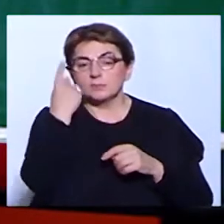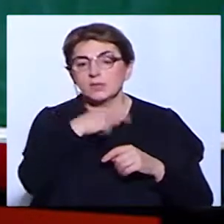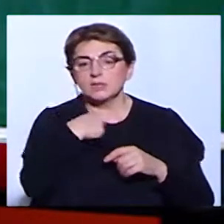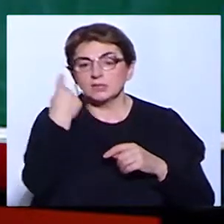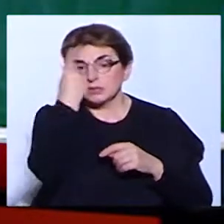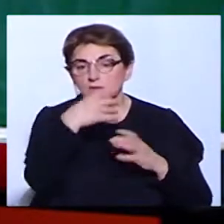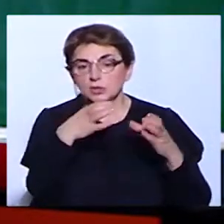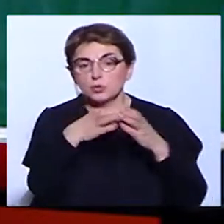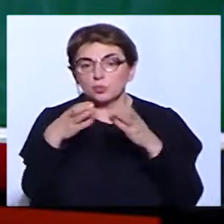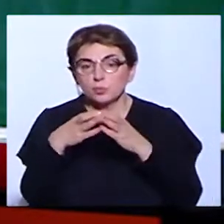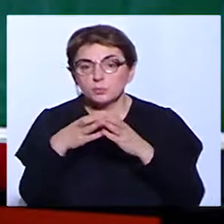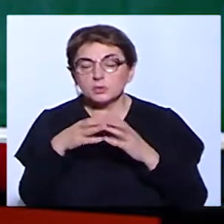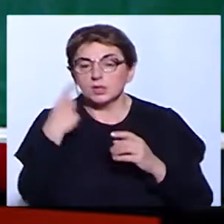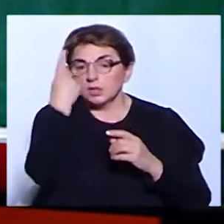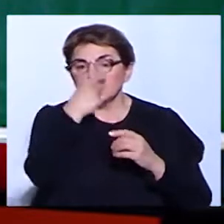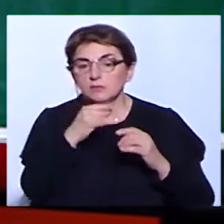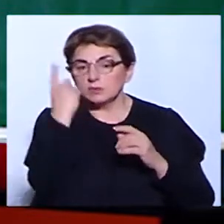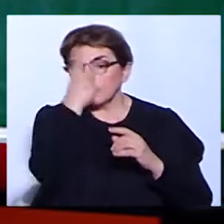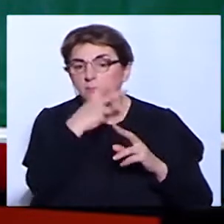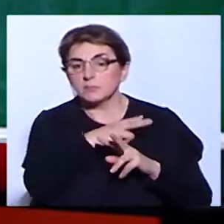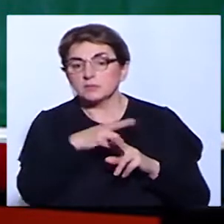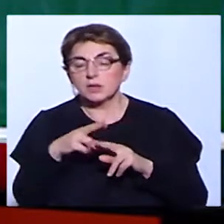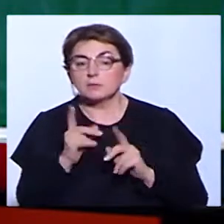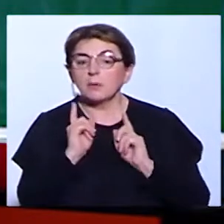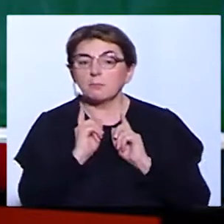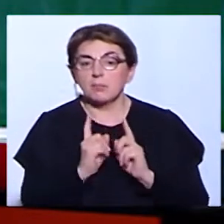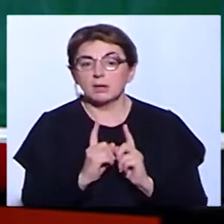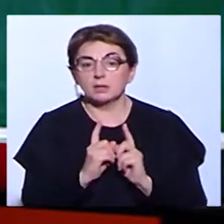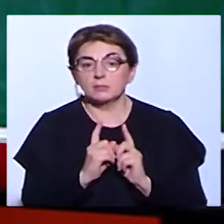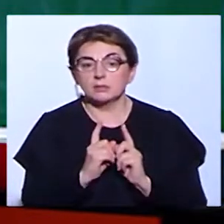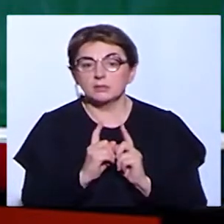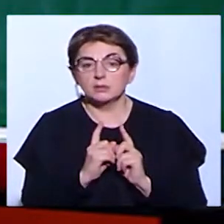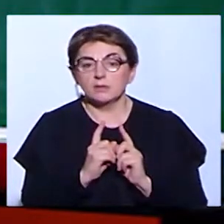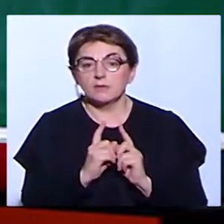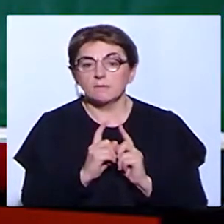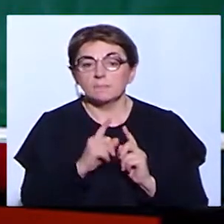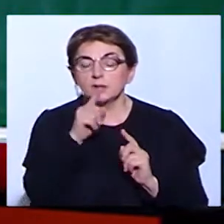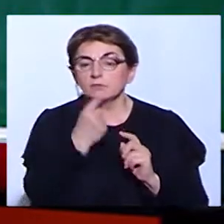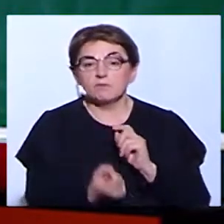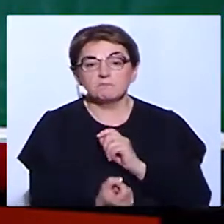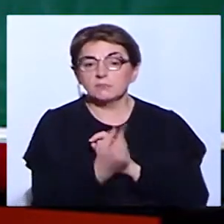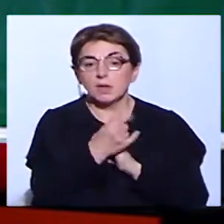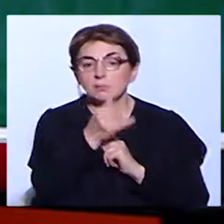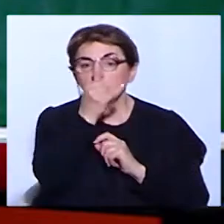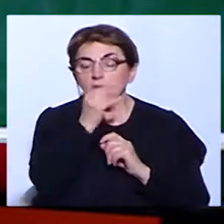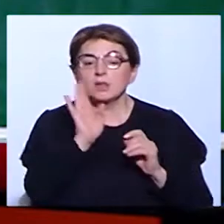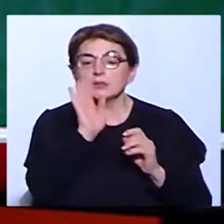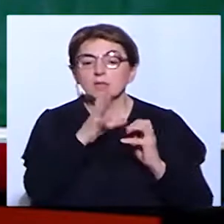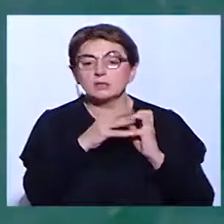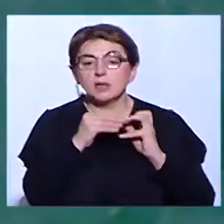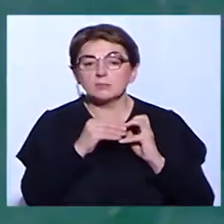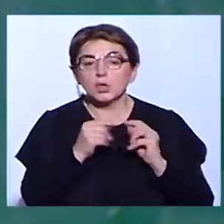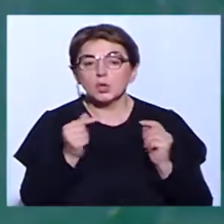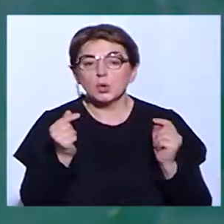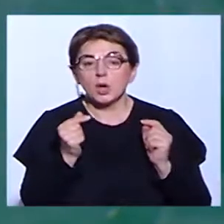ფარგლებში ინდივიდთა მსგავსებას. მაგრამ თქვენ ვერ აღმოაჩენთ დედამიწაზე